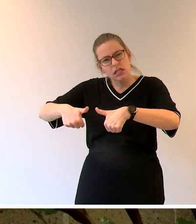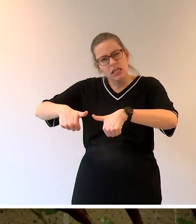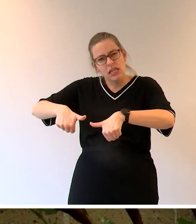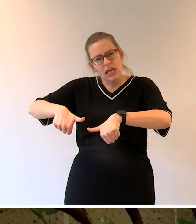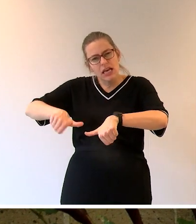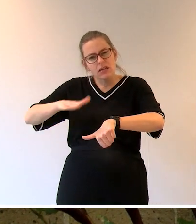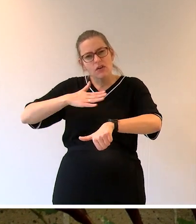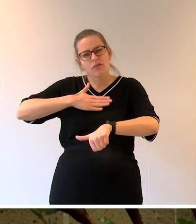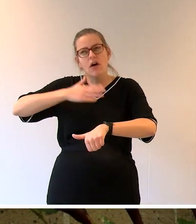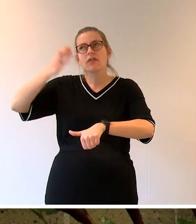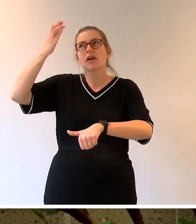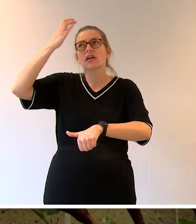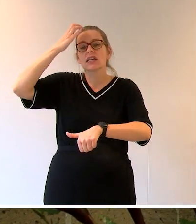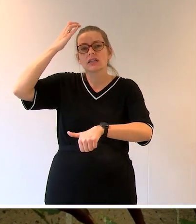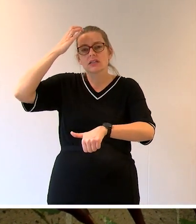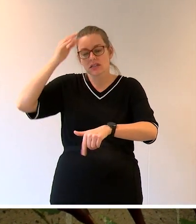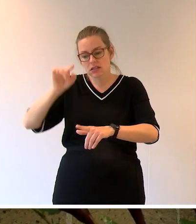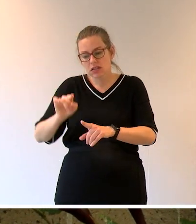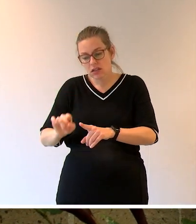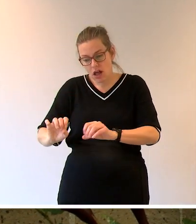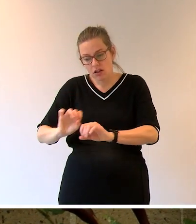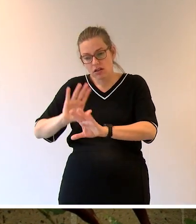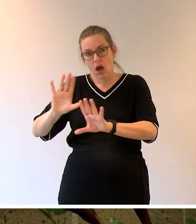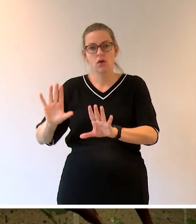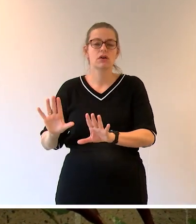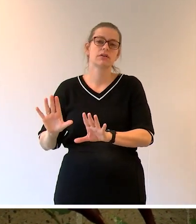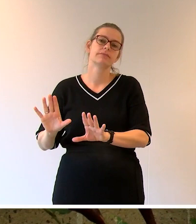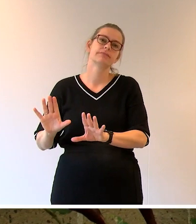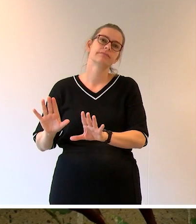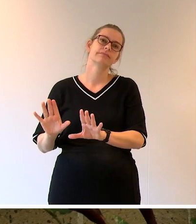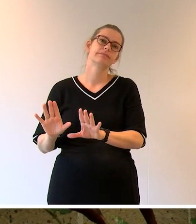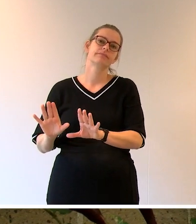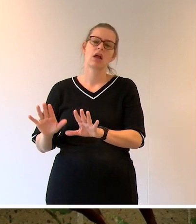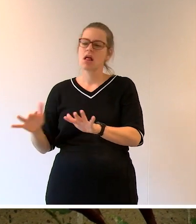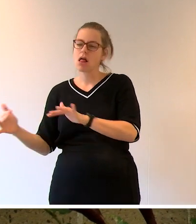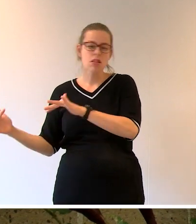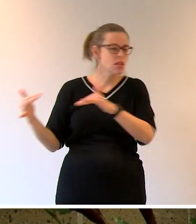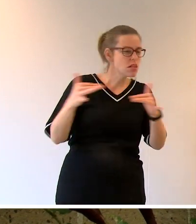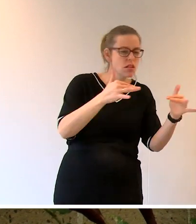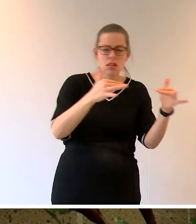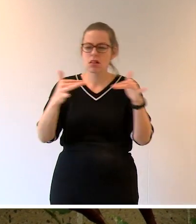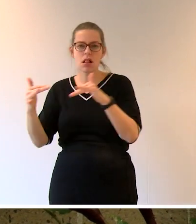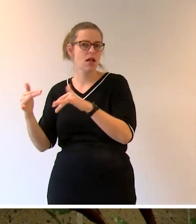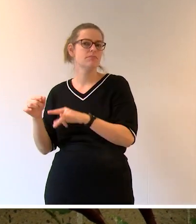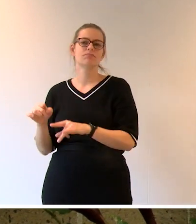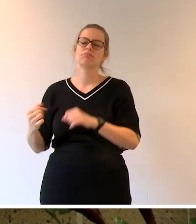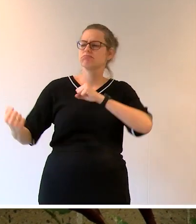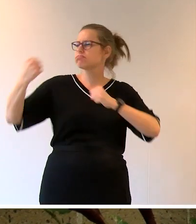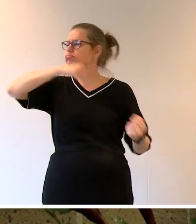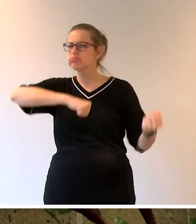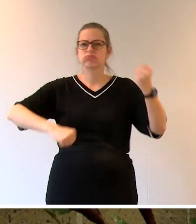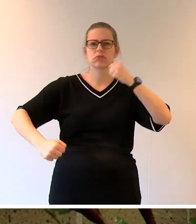van Christus wordt vanaf dat begin duidelijk. Hij gaat niet vechten met geweld en